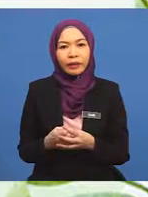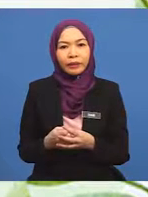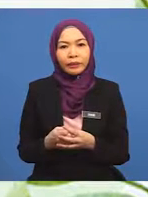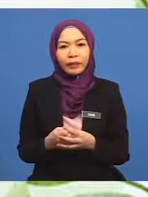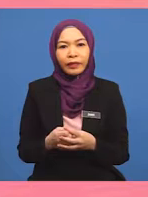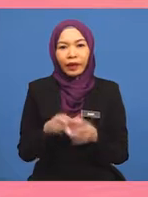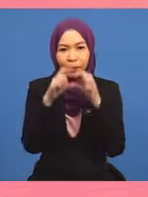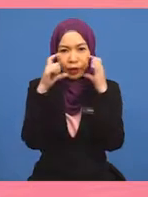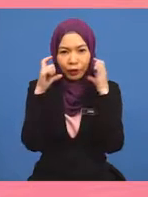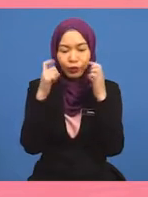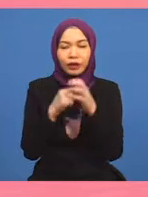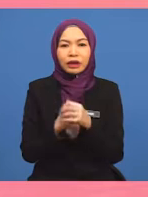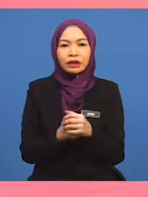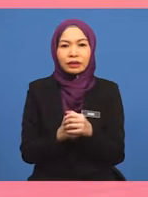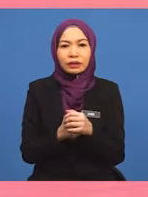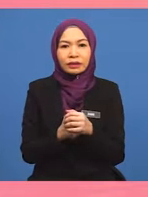muka.